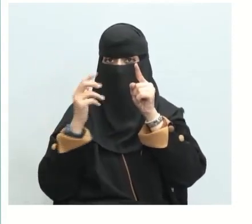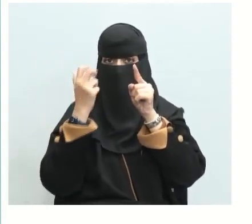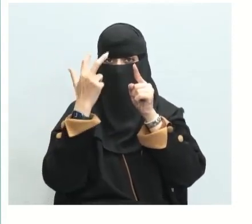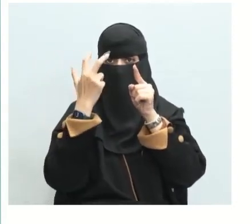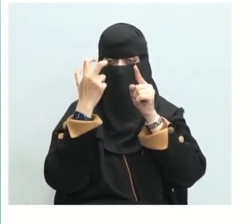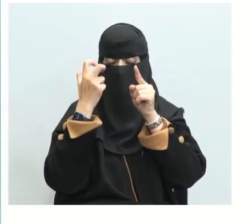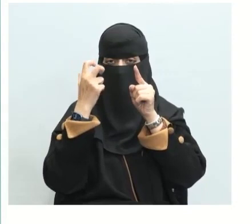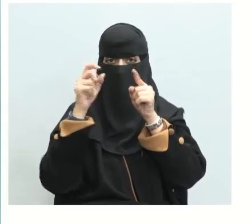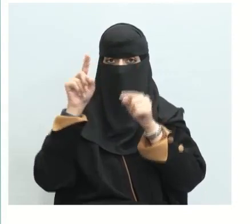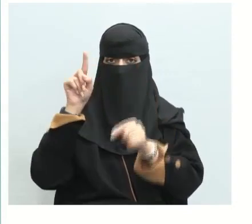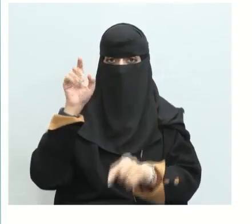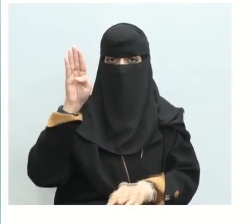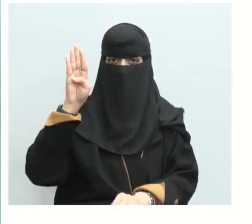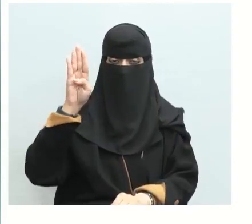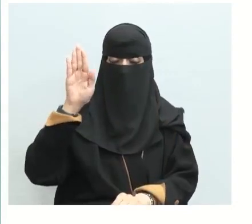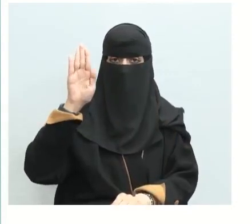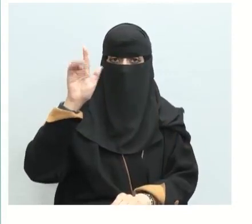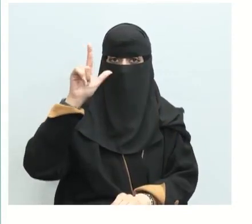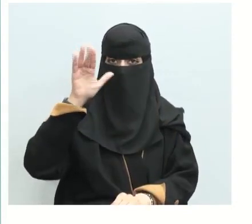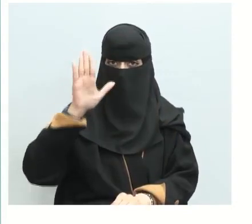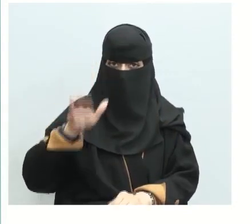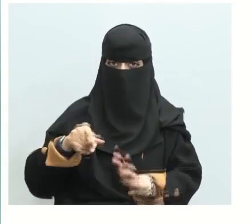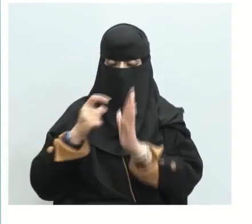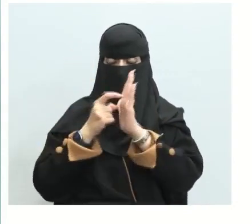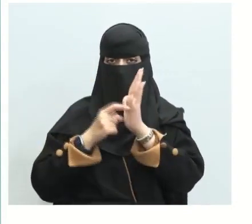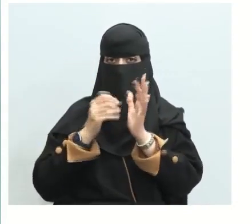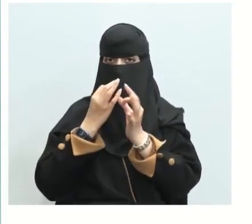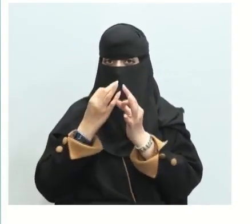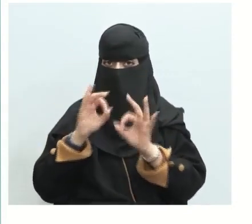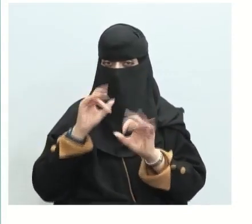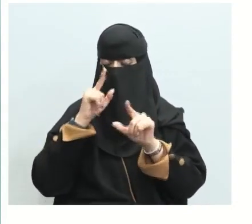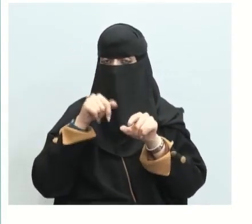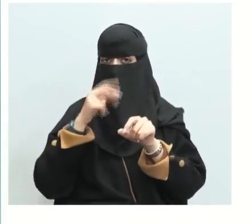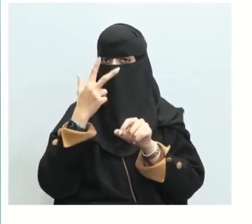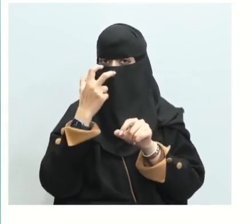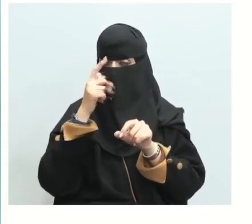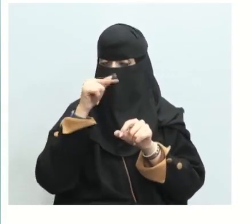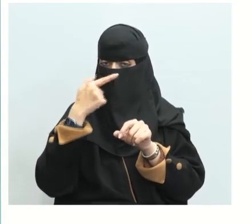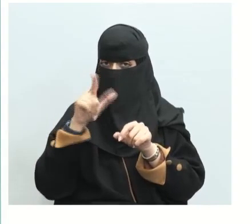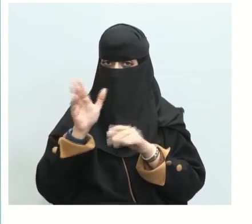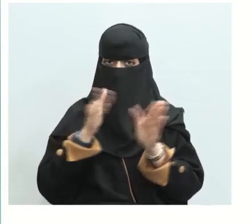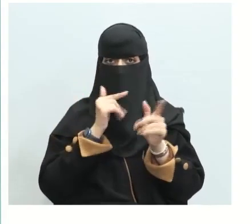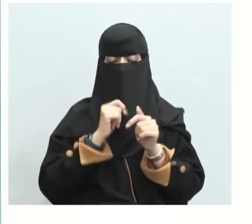800 بكسل. إذا تحقق الشرط وكان عرض الشاشة 800 بكسل،